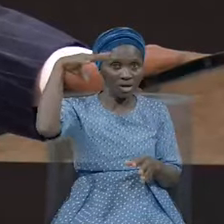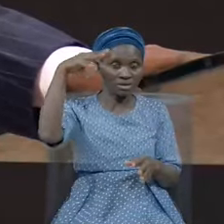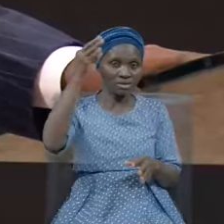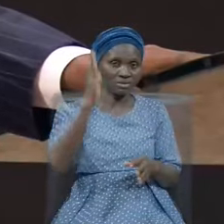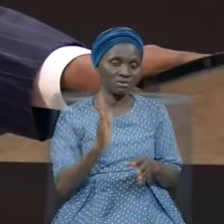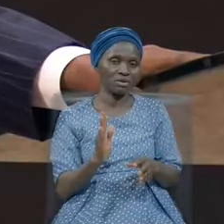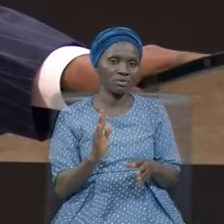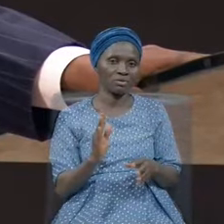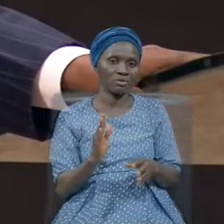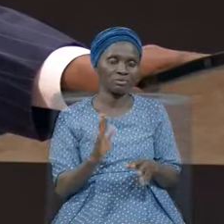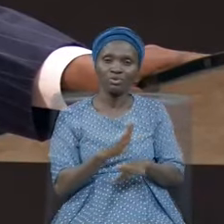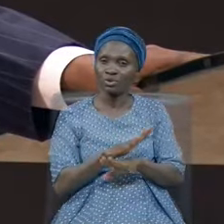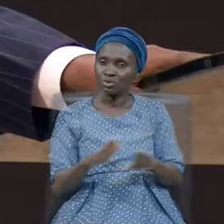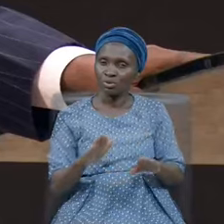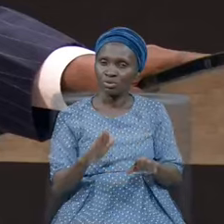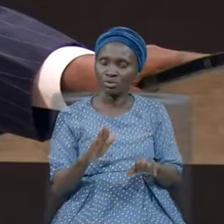Dieu.